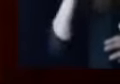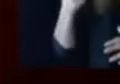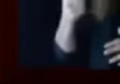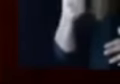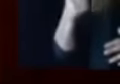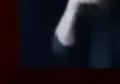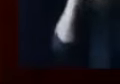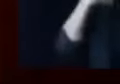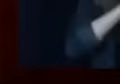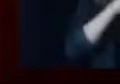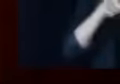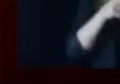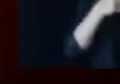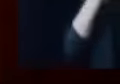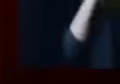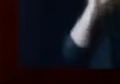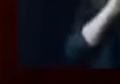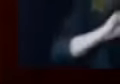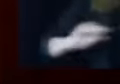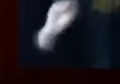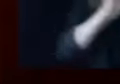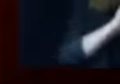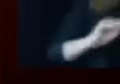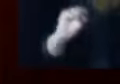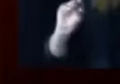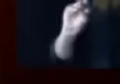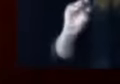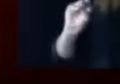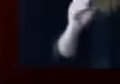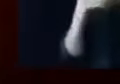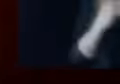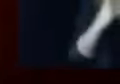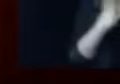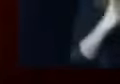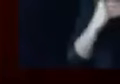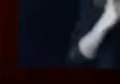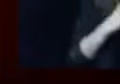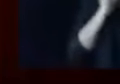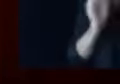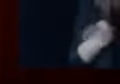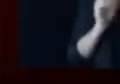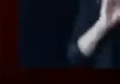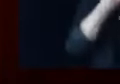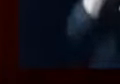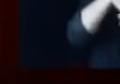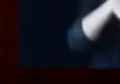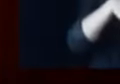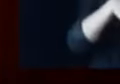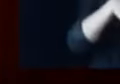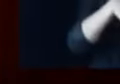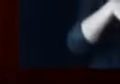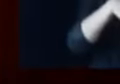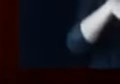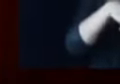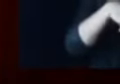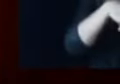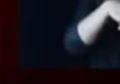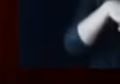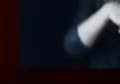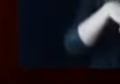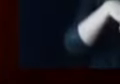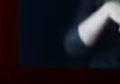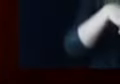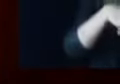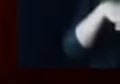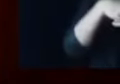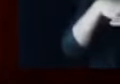in una abitazione popolare, con buona pace di tutte le persone che sono in lista d'attesa da anni, rispettando le